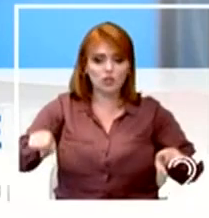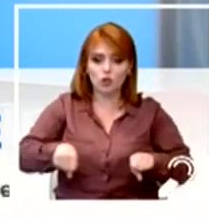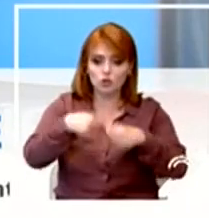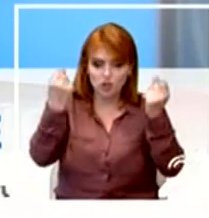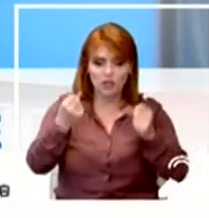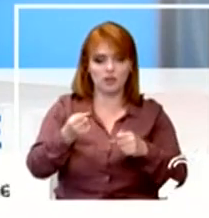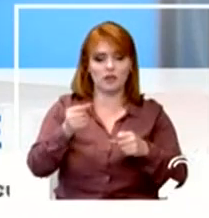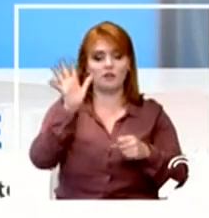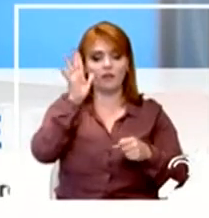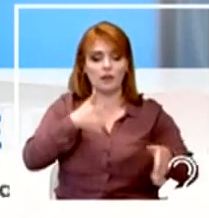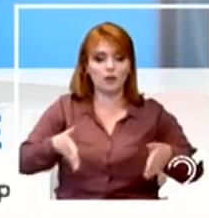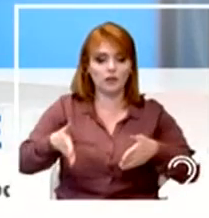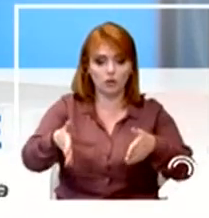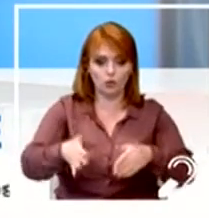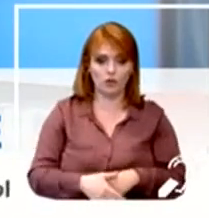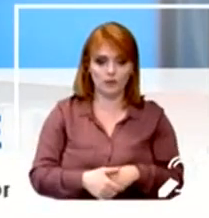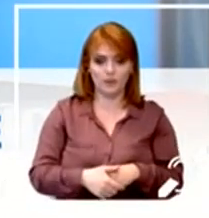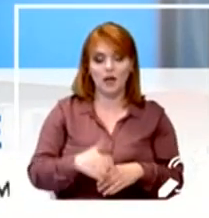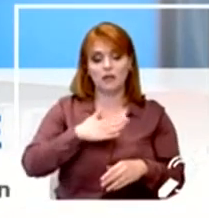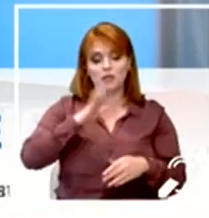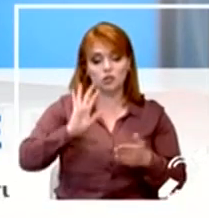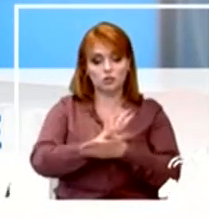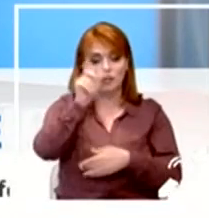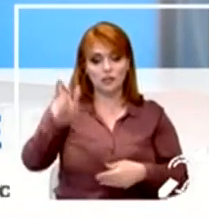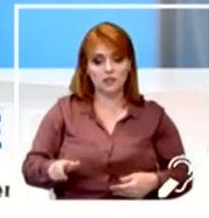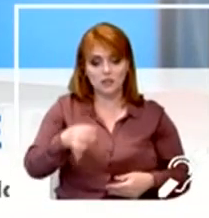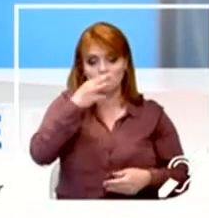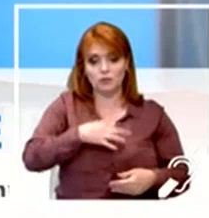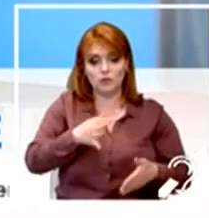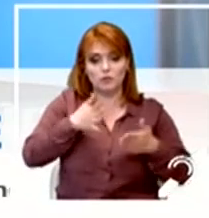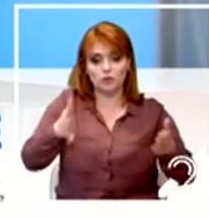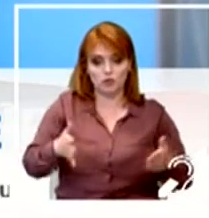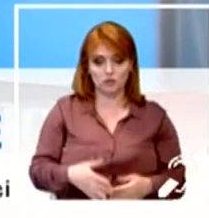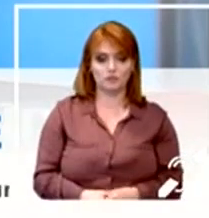Colega mea, doamna Madalina Guștiuc, a studiat informațiile și vine cu mai multe detalii.